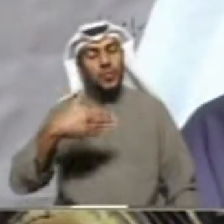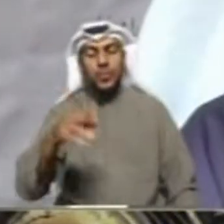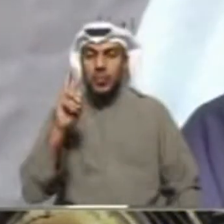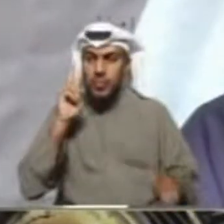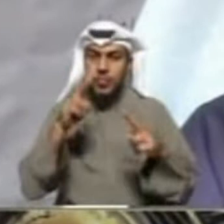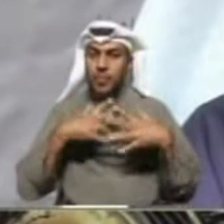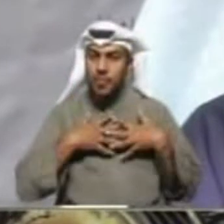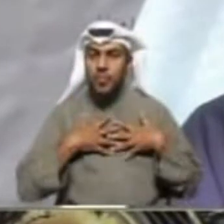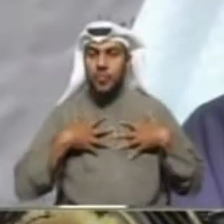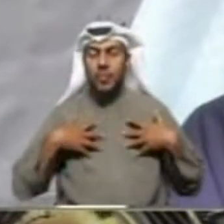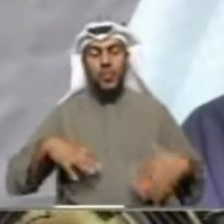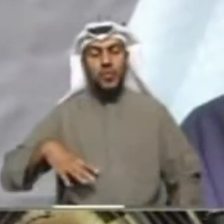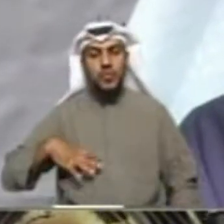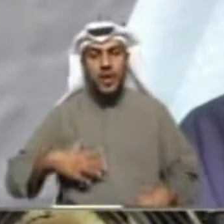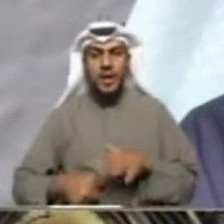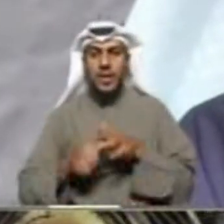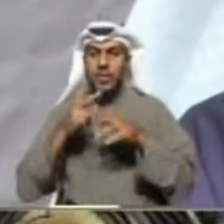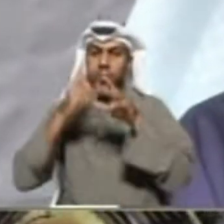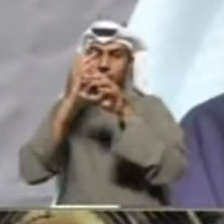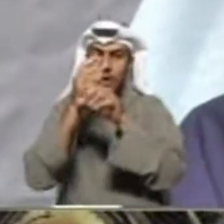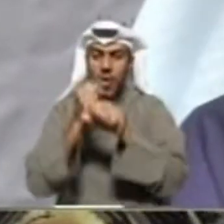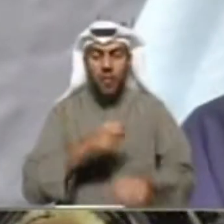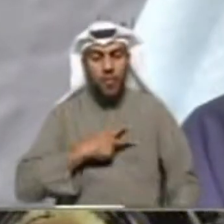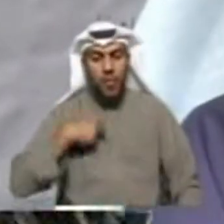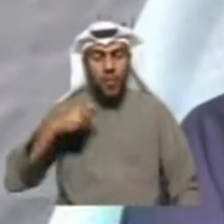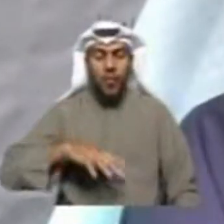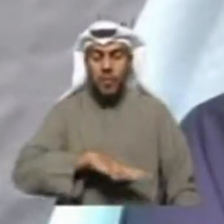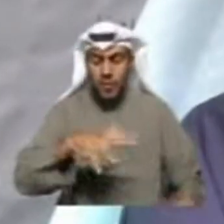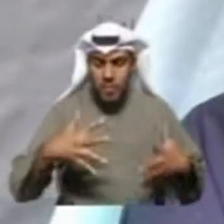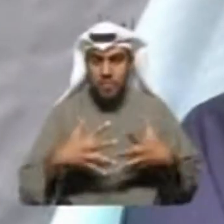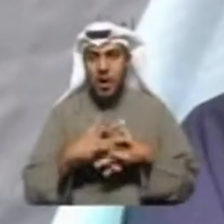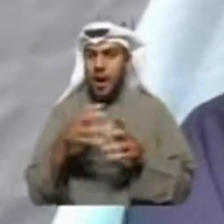سيدي تحت ظل راية سيدي حضرة صاحب السمو أمير البلاد.